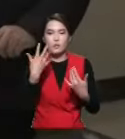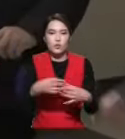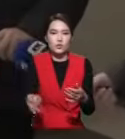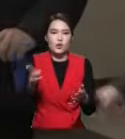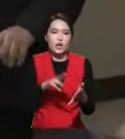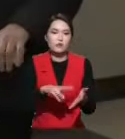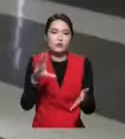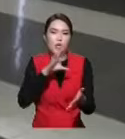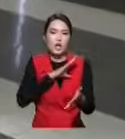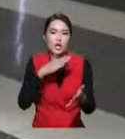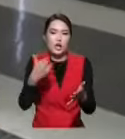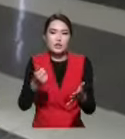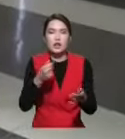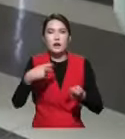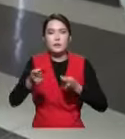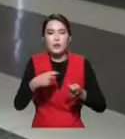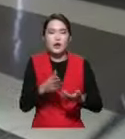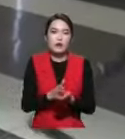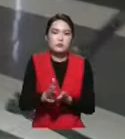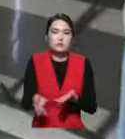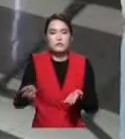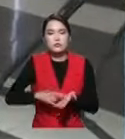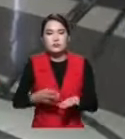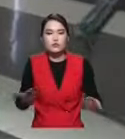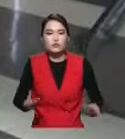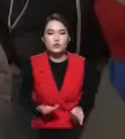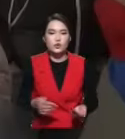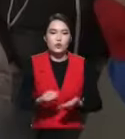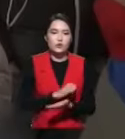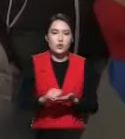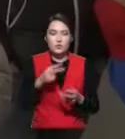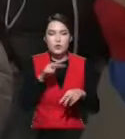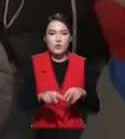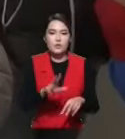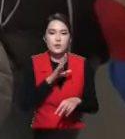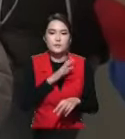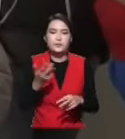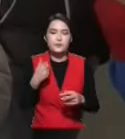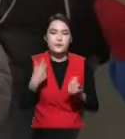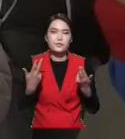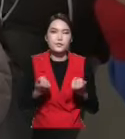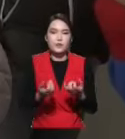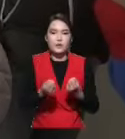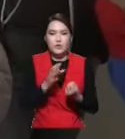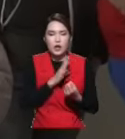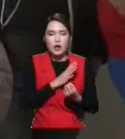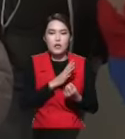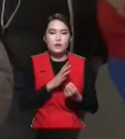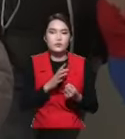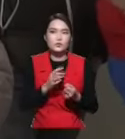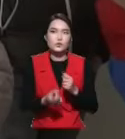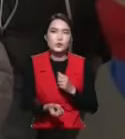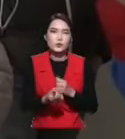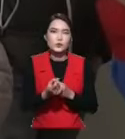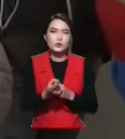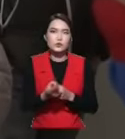Первые подозрения закрались, когда продавец стал затягивать с оформлением документов. Я поехала в Алмату, поехала в этот фонд. То есть